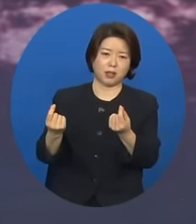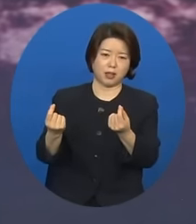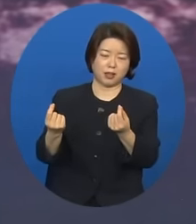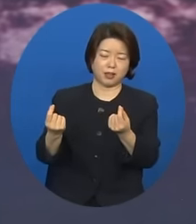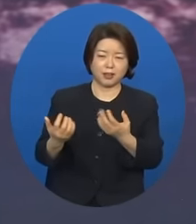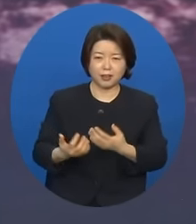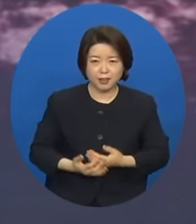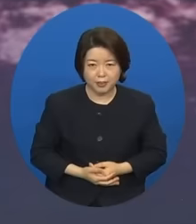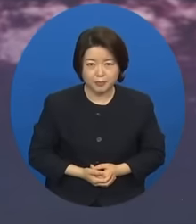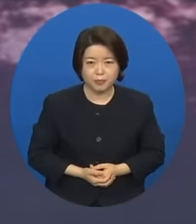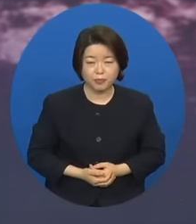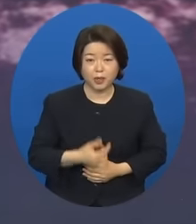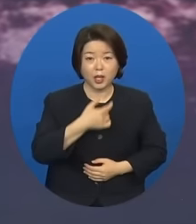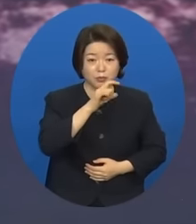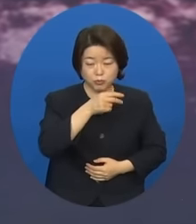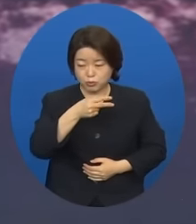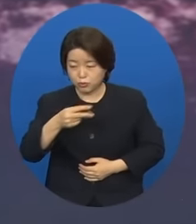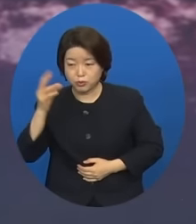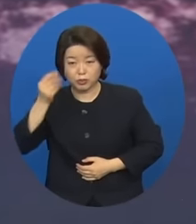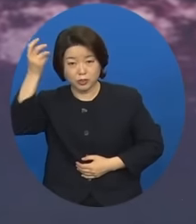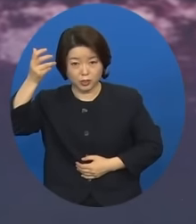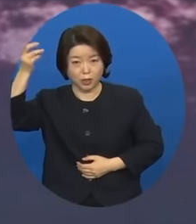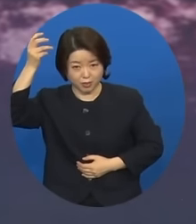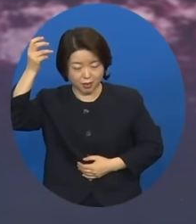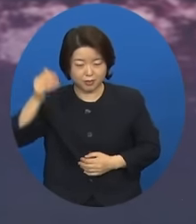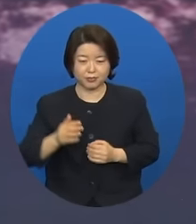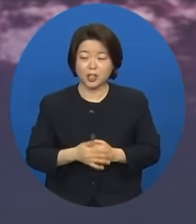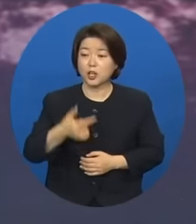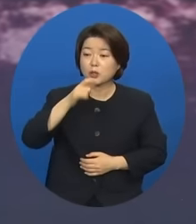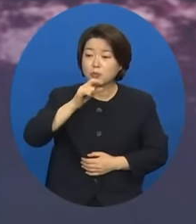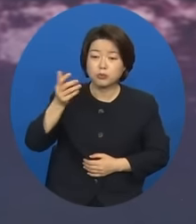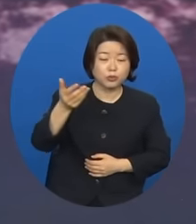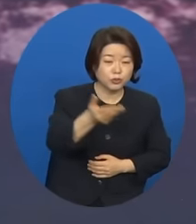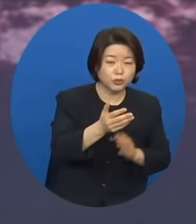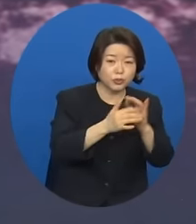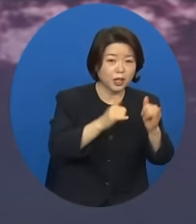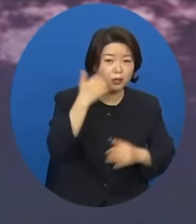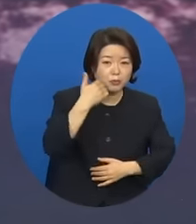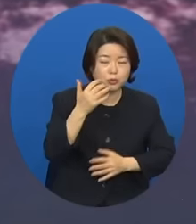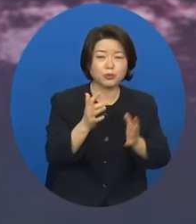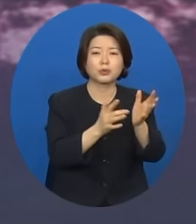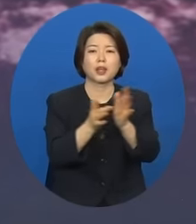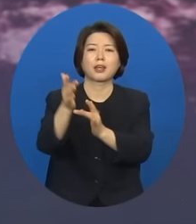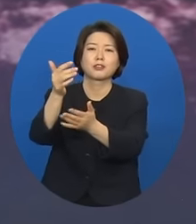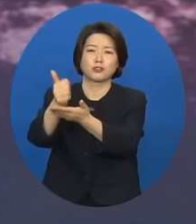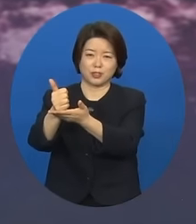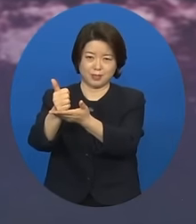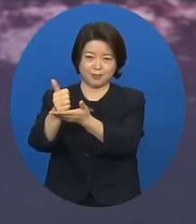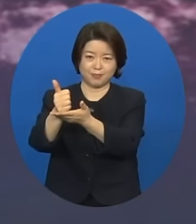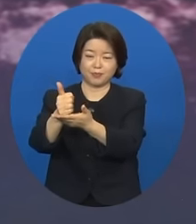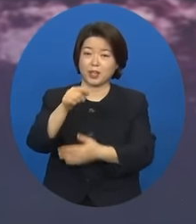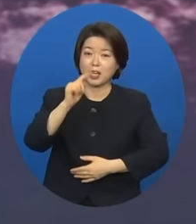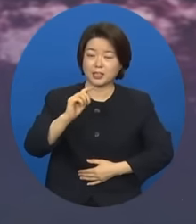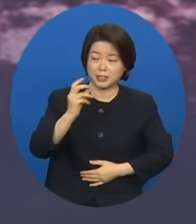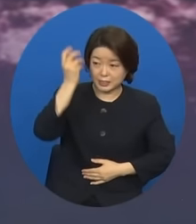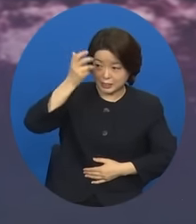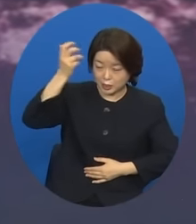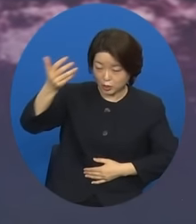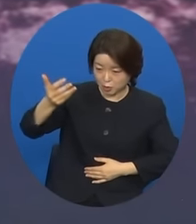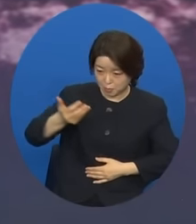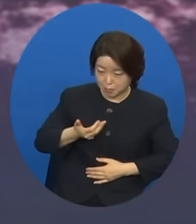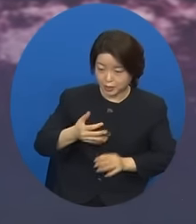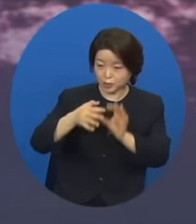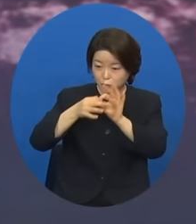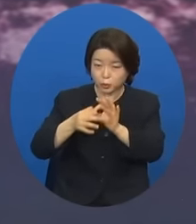자 물은 성령을 가르키고 그 물을 주시는 분은 누구라고요 예수님이신 그 성령을 받을 수 있는